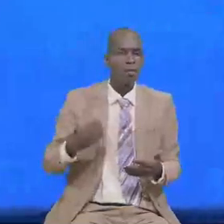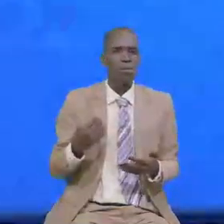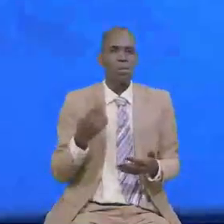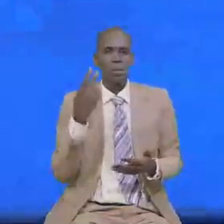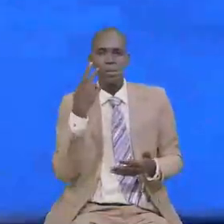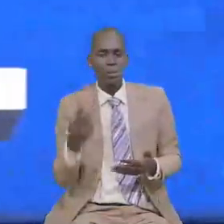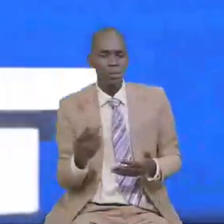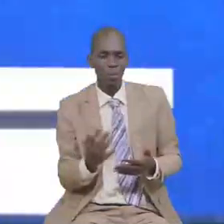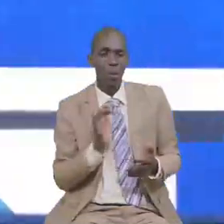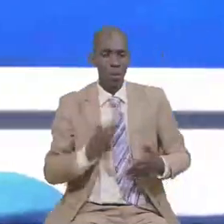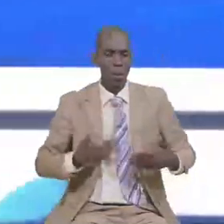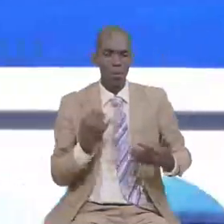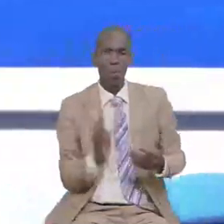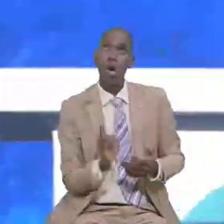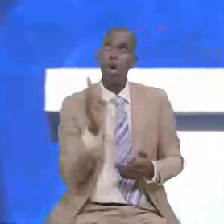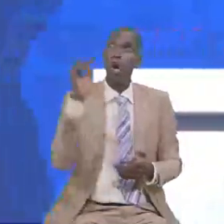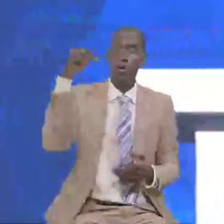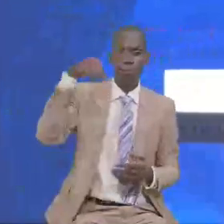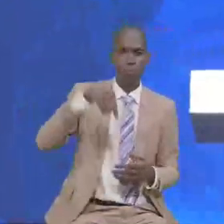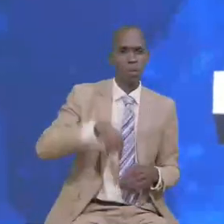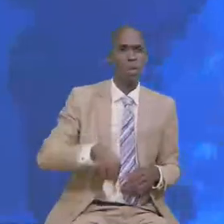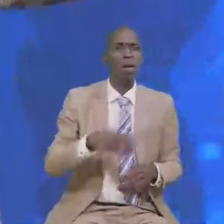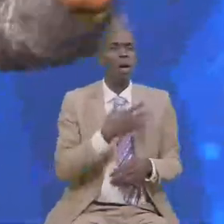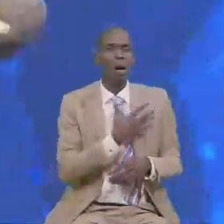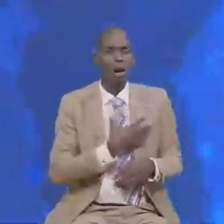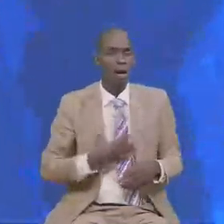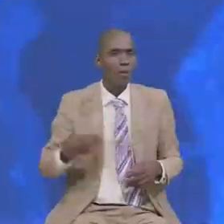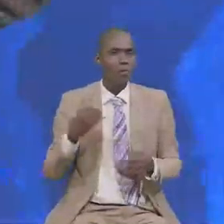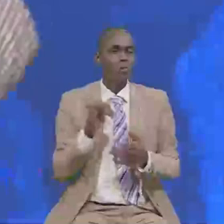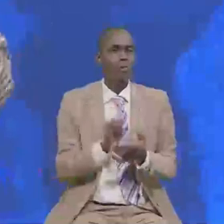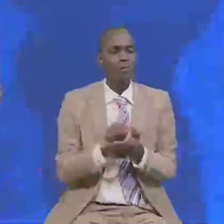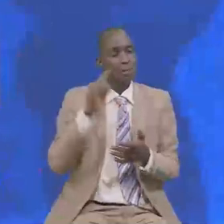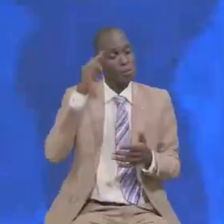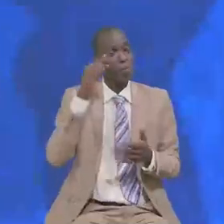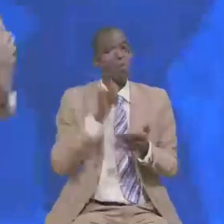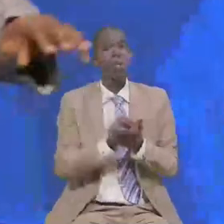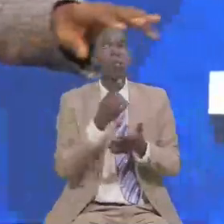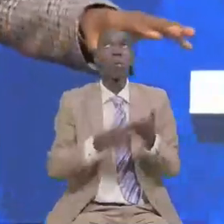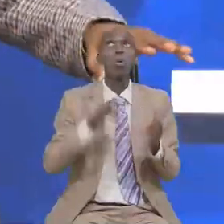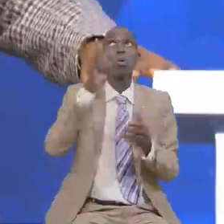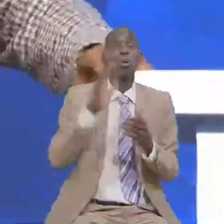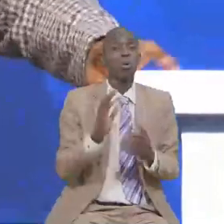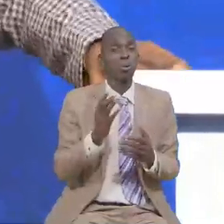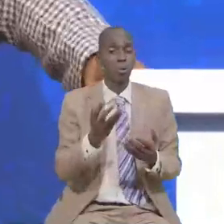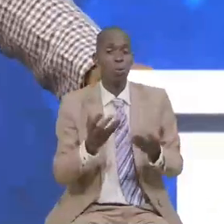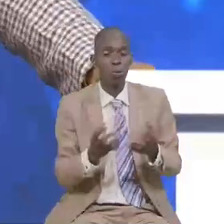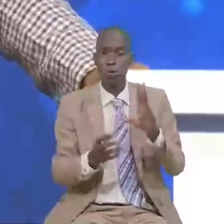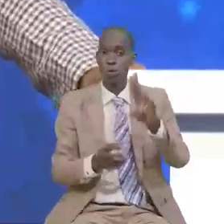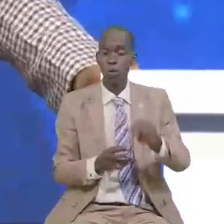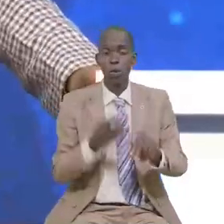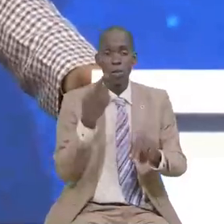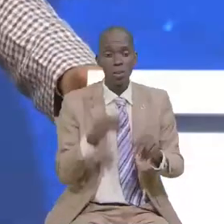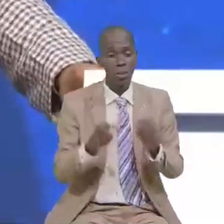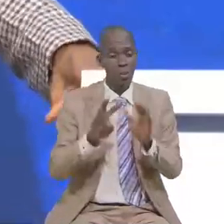et notre vie à l'envers, ils croyaient que oui, c'est la volonté de Dieu, c'est ce que Dieu